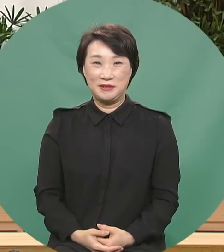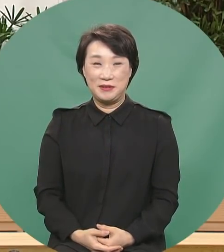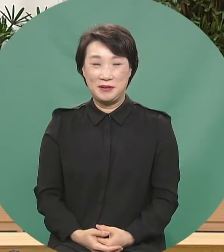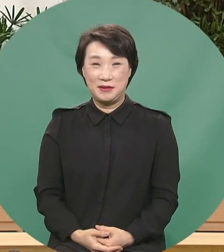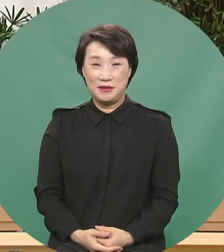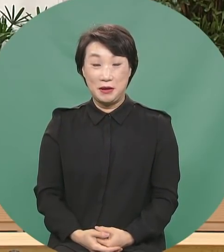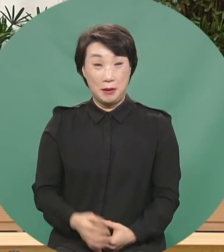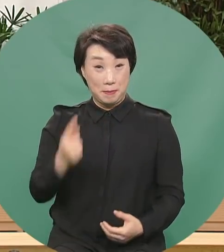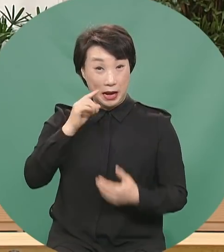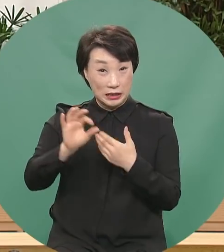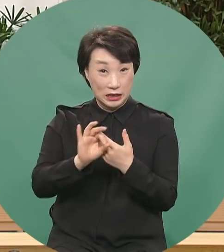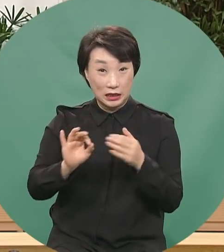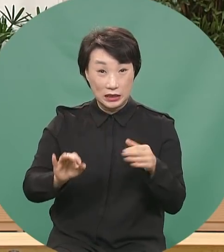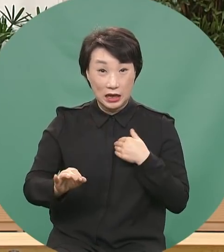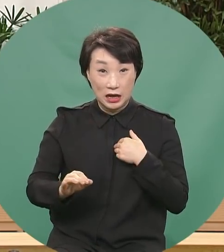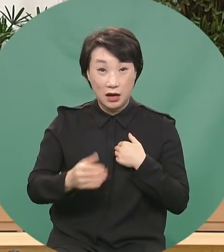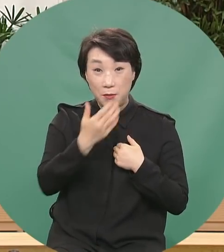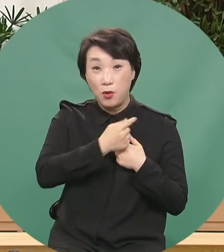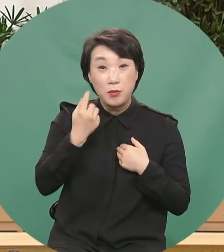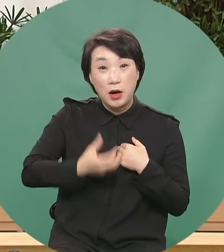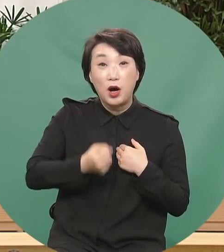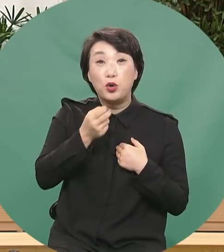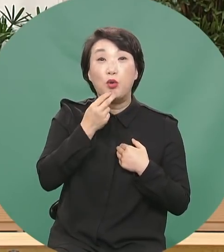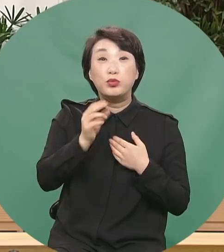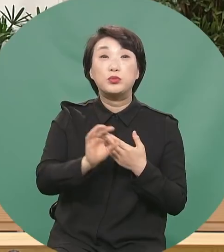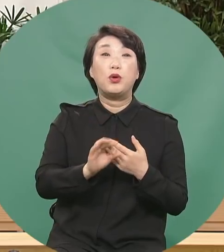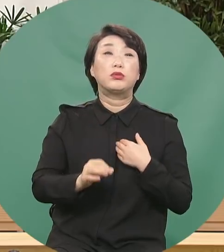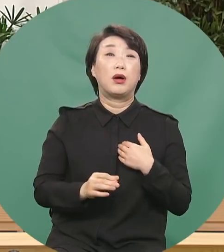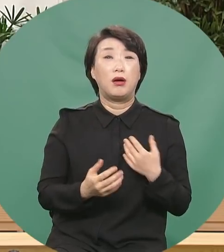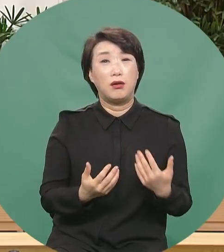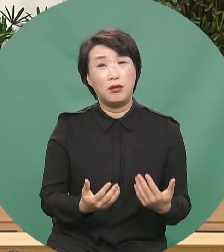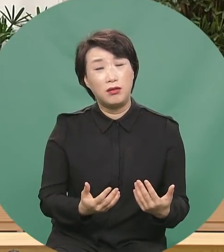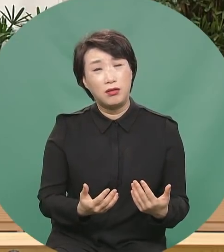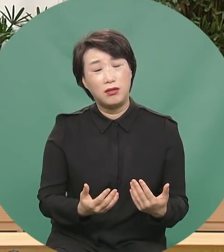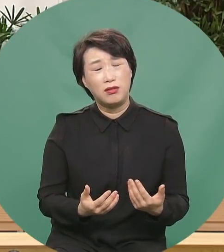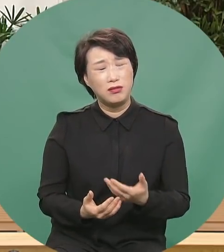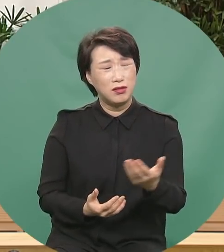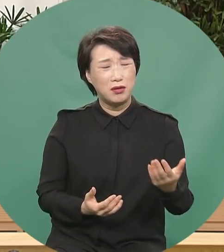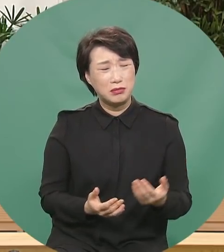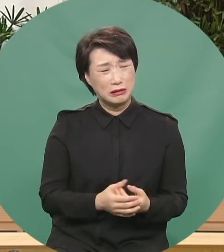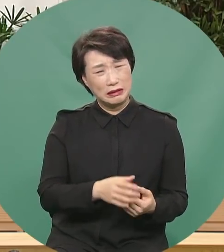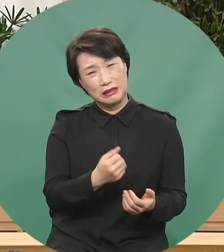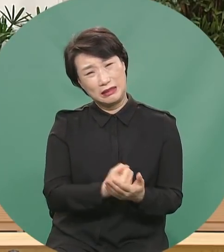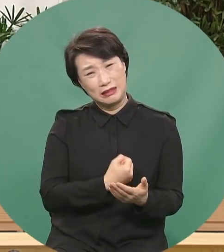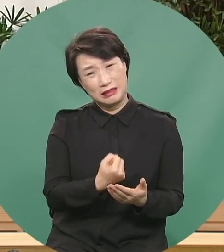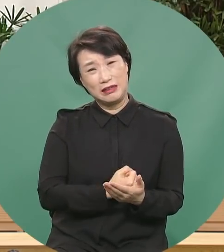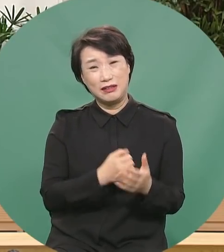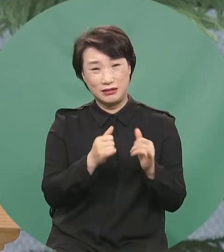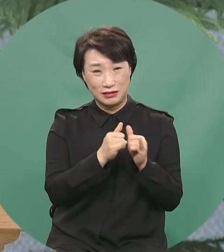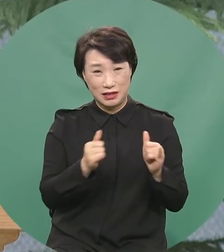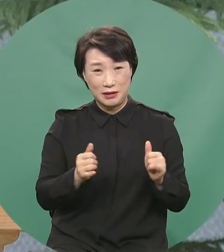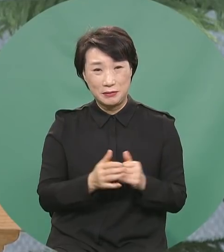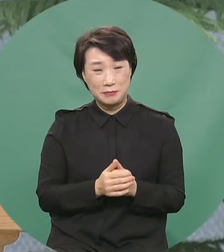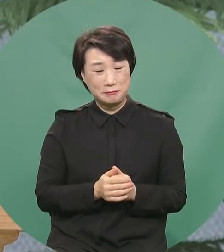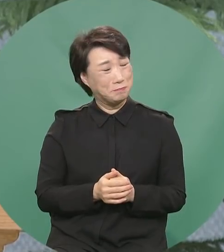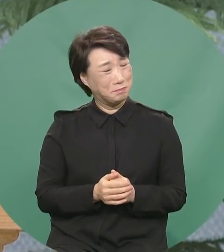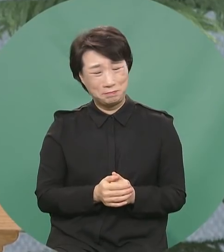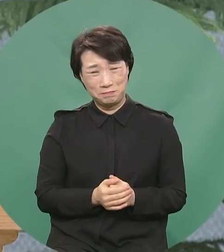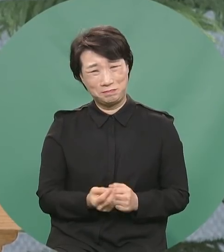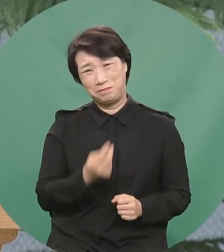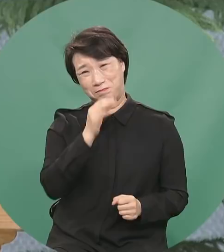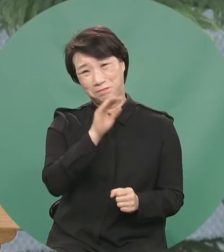축원합니다. 만약에 그렇지 못하다면 얼마나 그 사람이 안쓰러운 사람이며